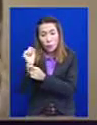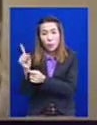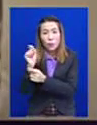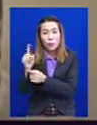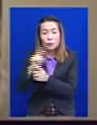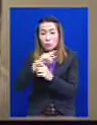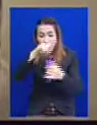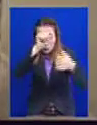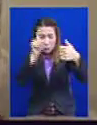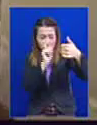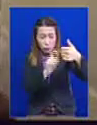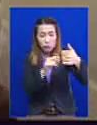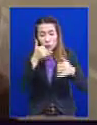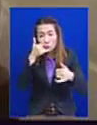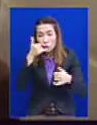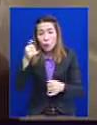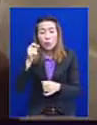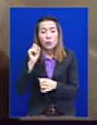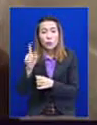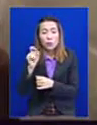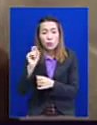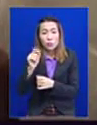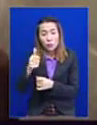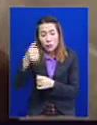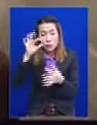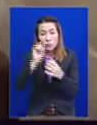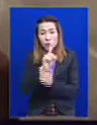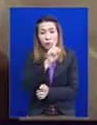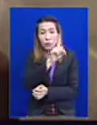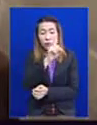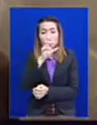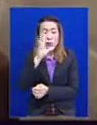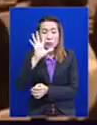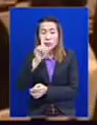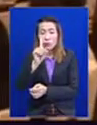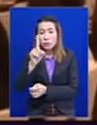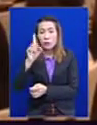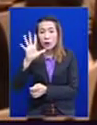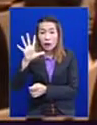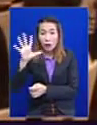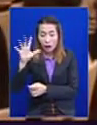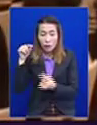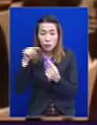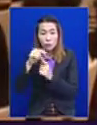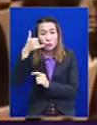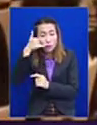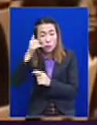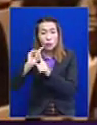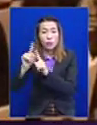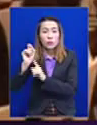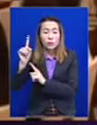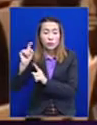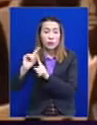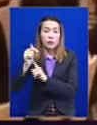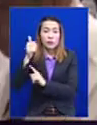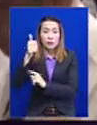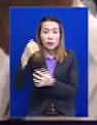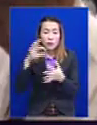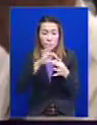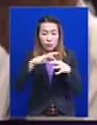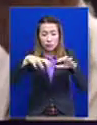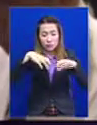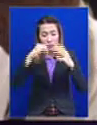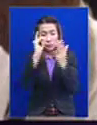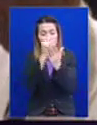งสัยก็สามารถโทรสายด่วนตรวจท่องเที่ยว1155ได้สำหรับการจัดอบรมนะครับจัดขึ้นใน5